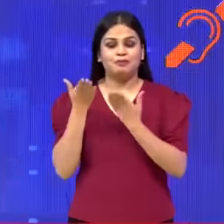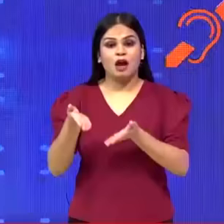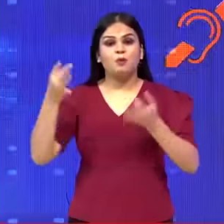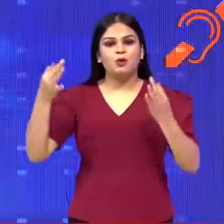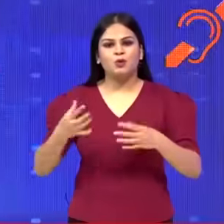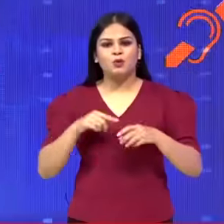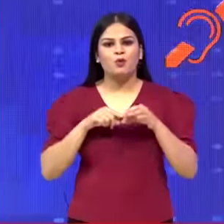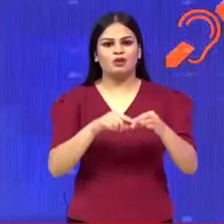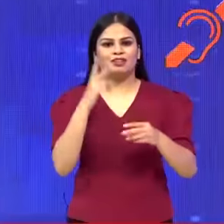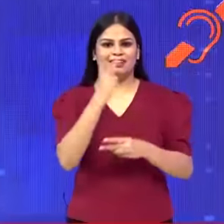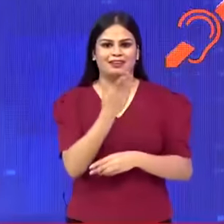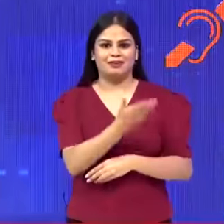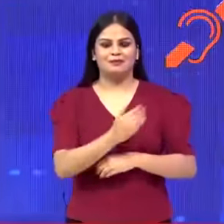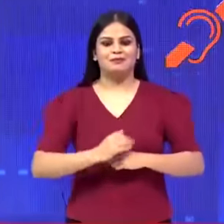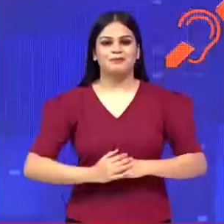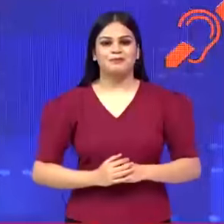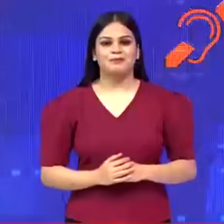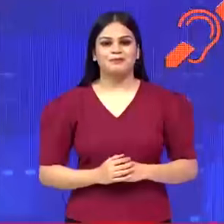अगला एग्जाम.